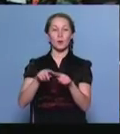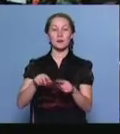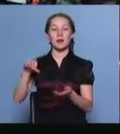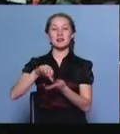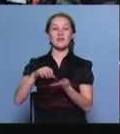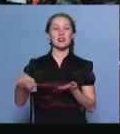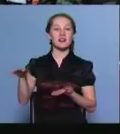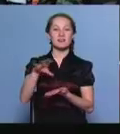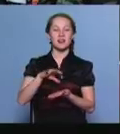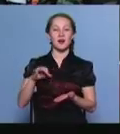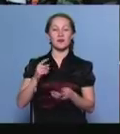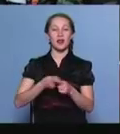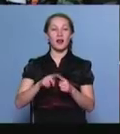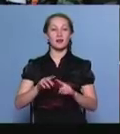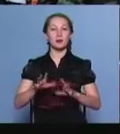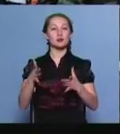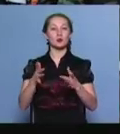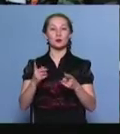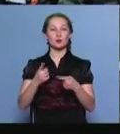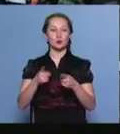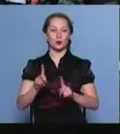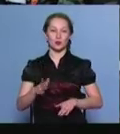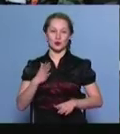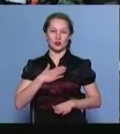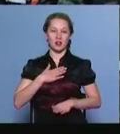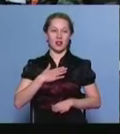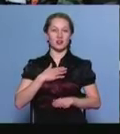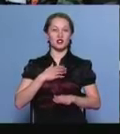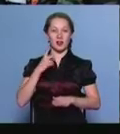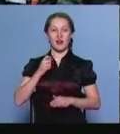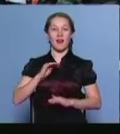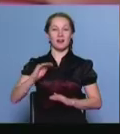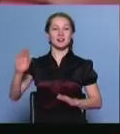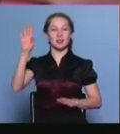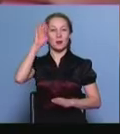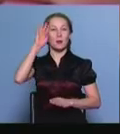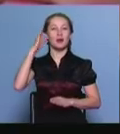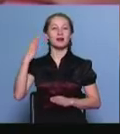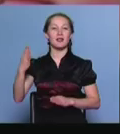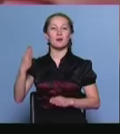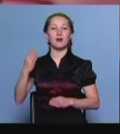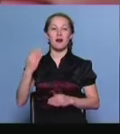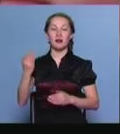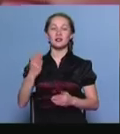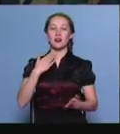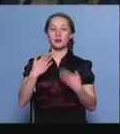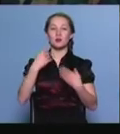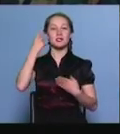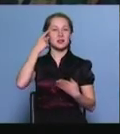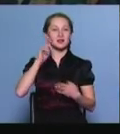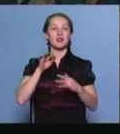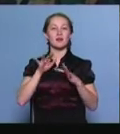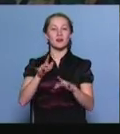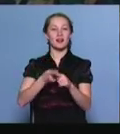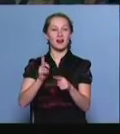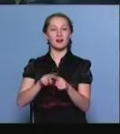А происходит это благодаря нашим кадетам, нашим парням, которые относятся сознанием дела к этому и считают,